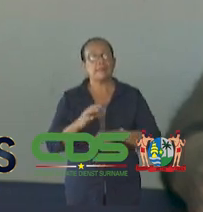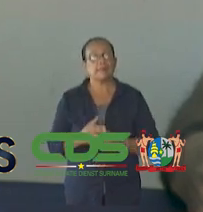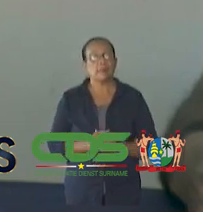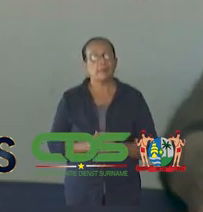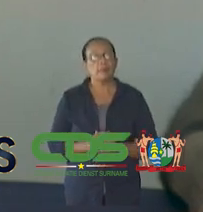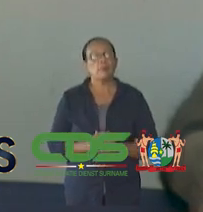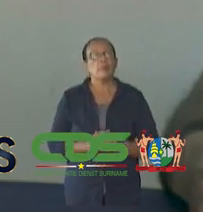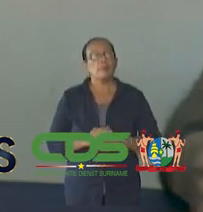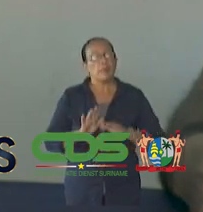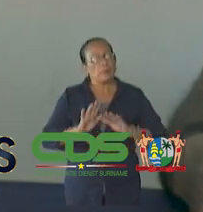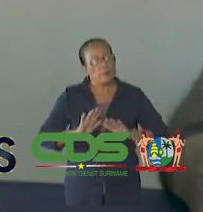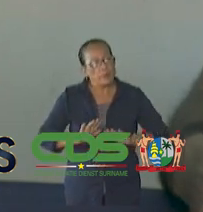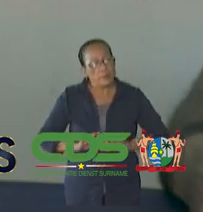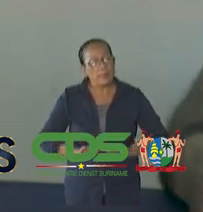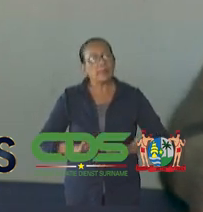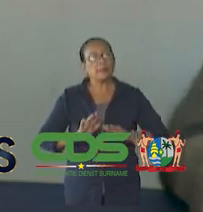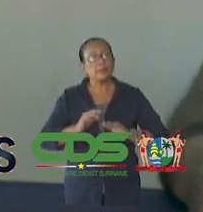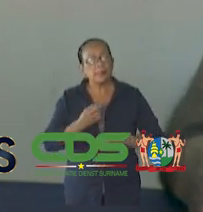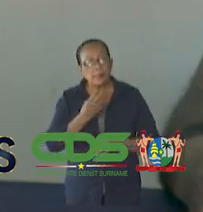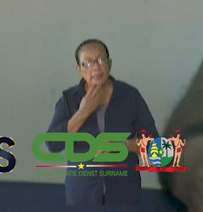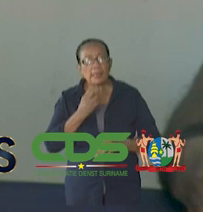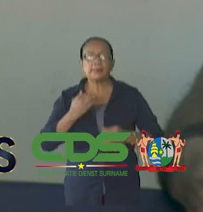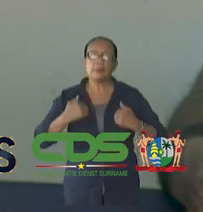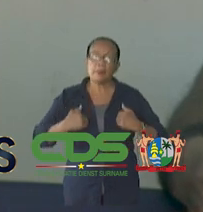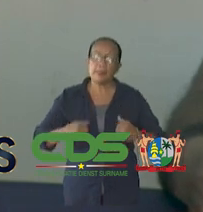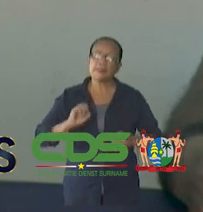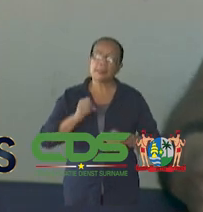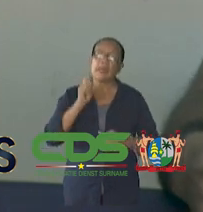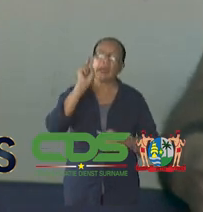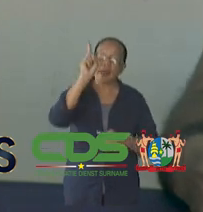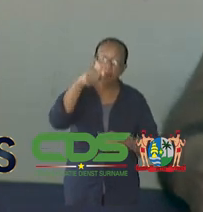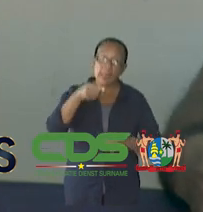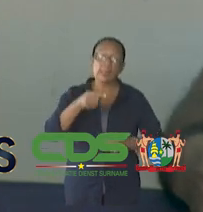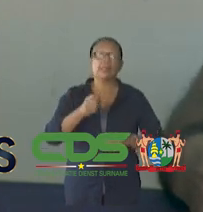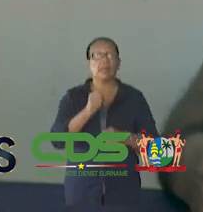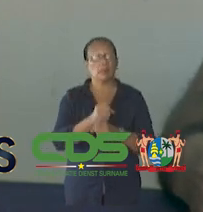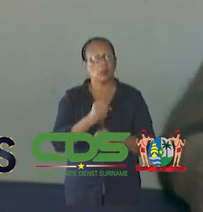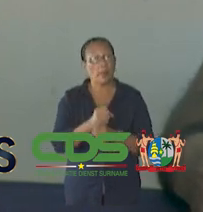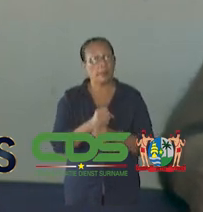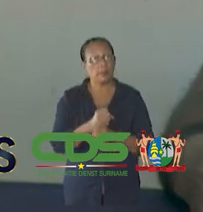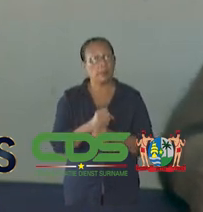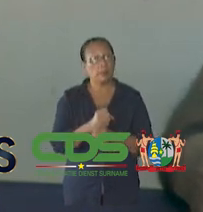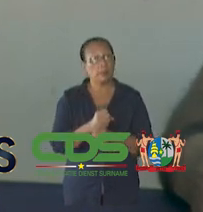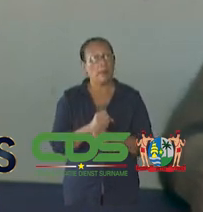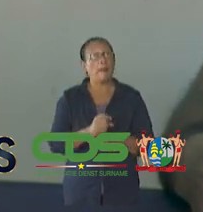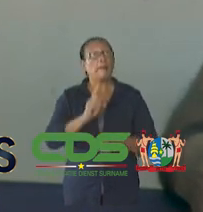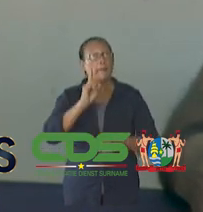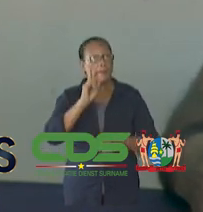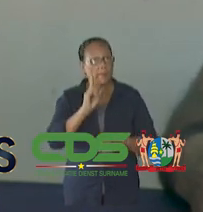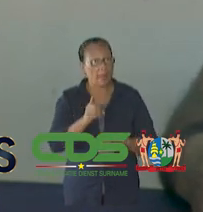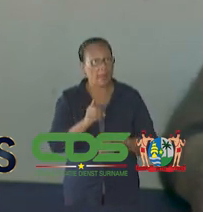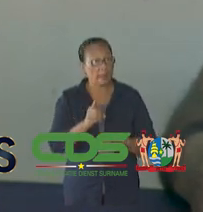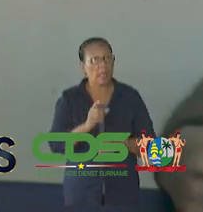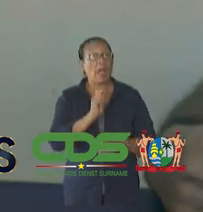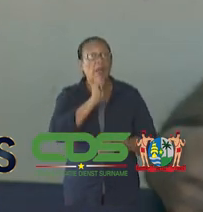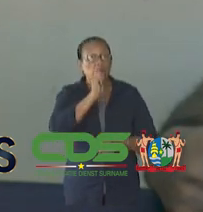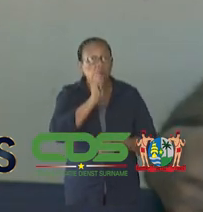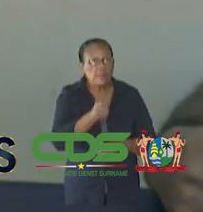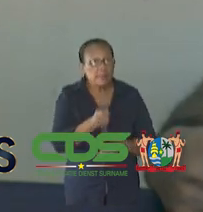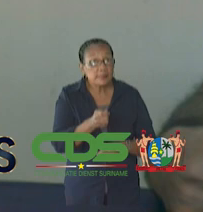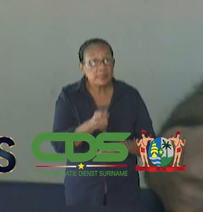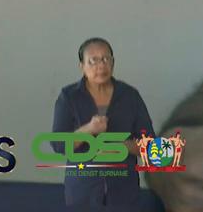milde klachten mogen mensen in principe naar hun werk. Hen wordt wel met klem geadviseerd om